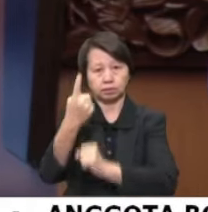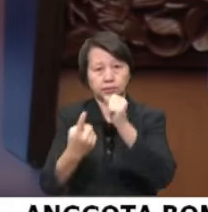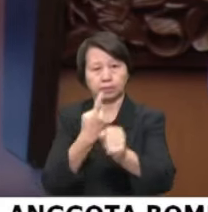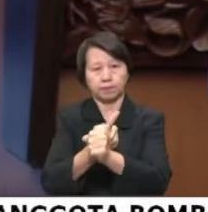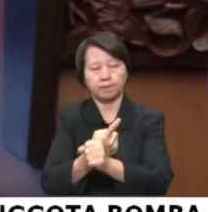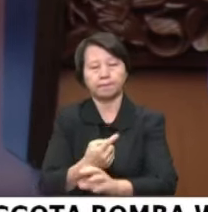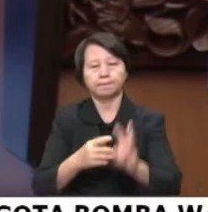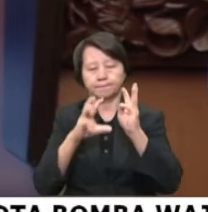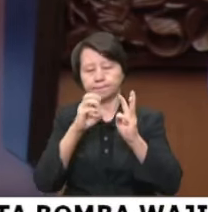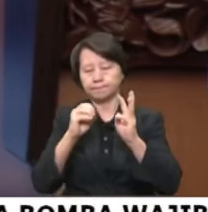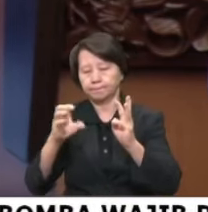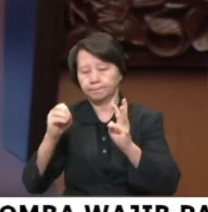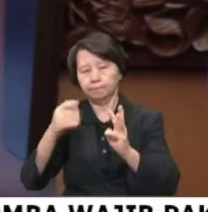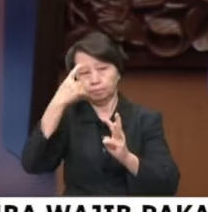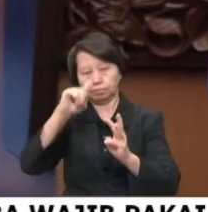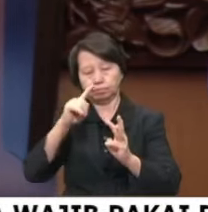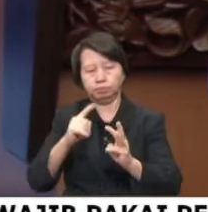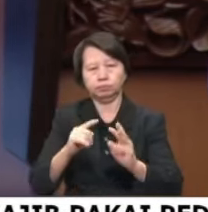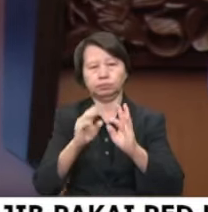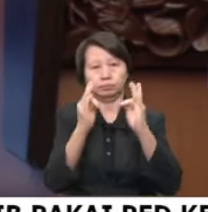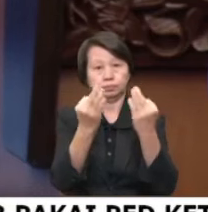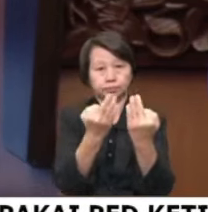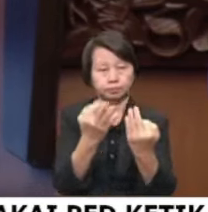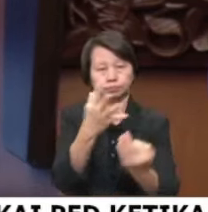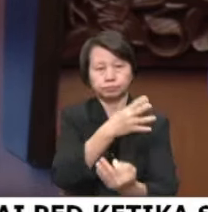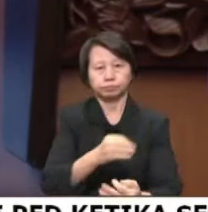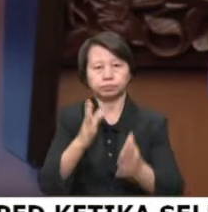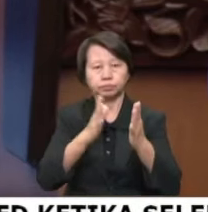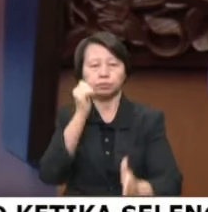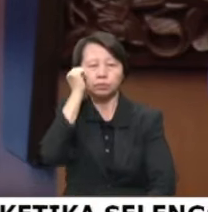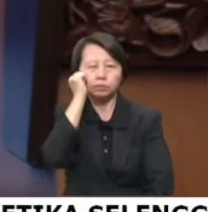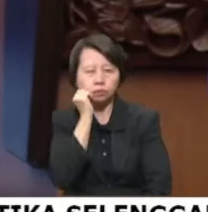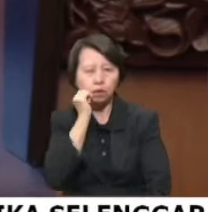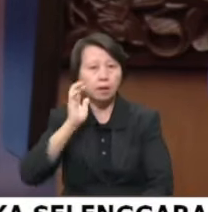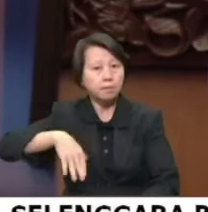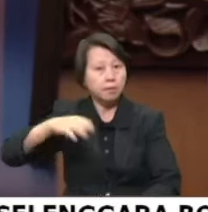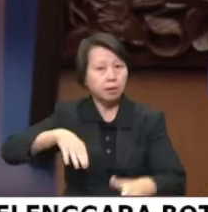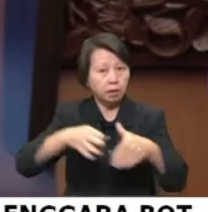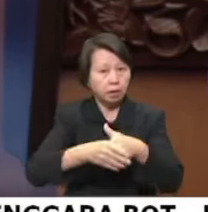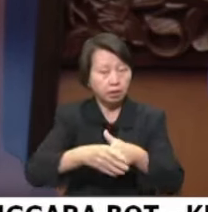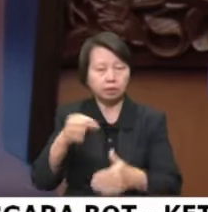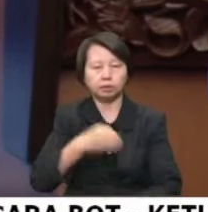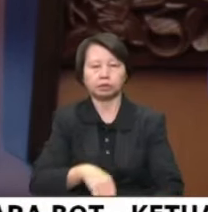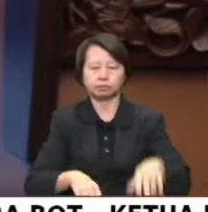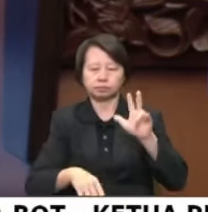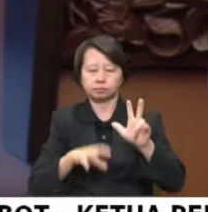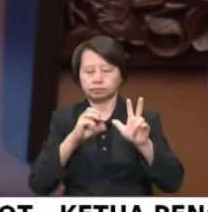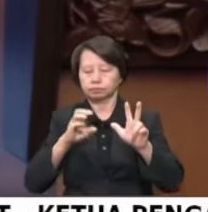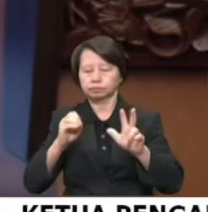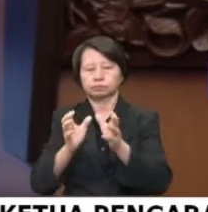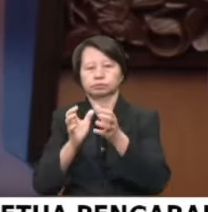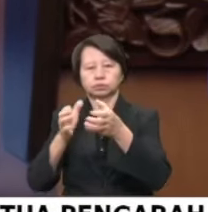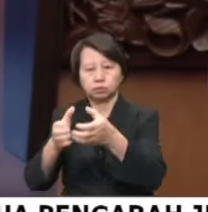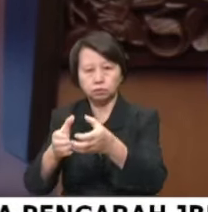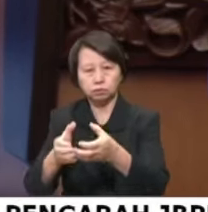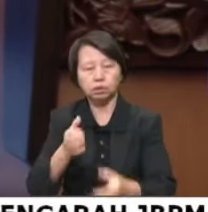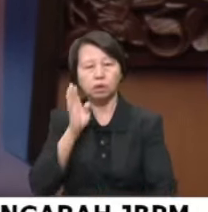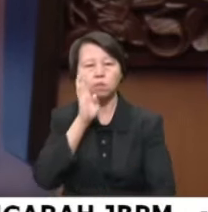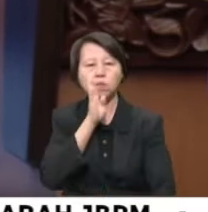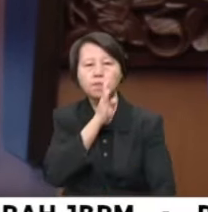iaitu RM600 untuk isi rumah dan warga emas tiada pasangan dan RM300 untuk golongan bujang